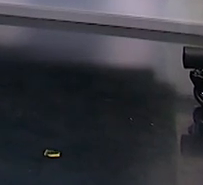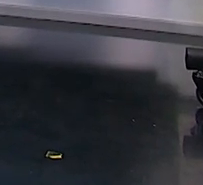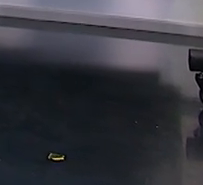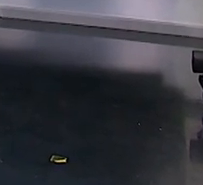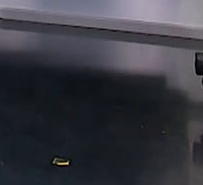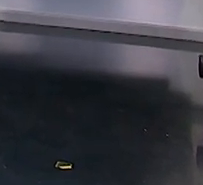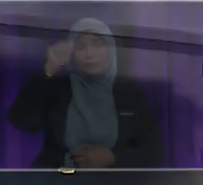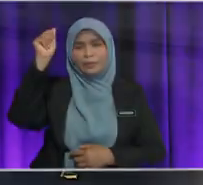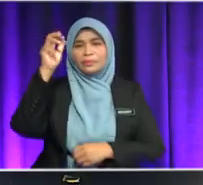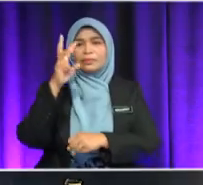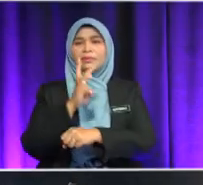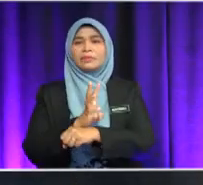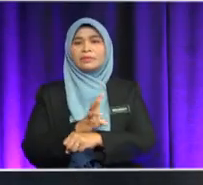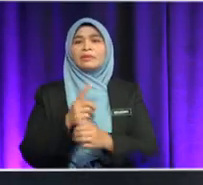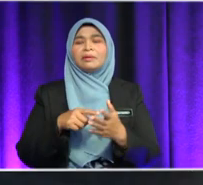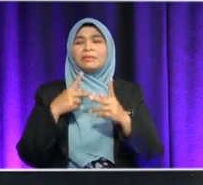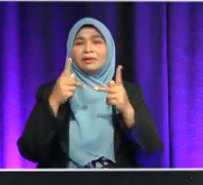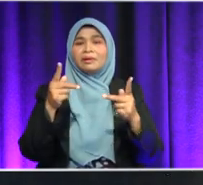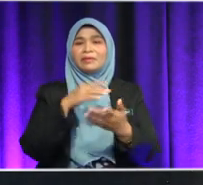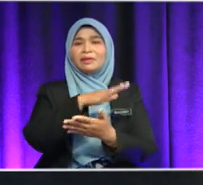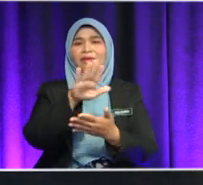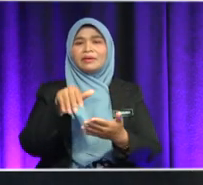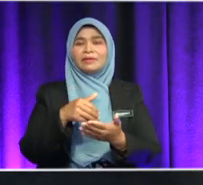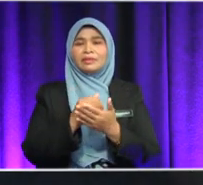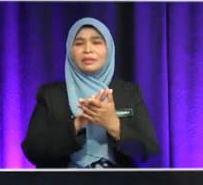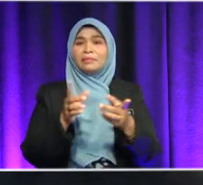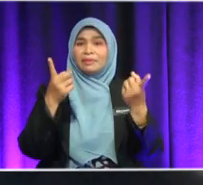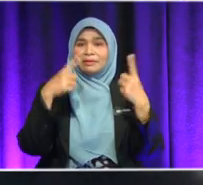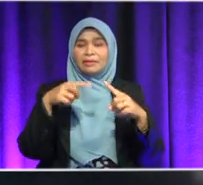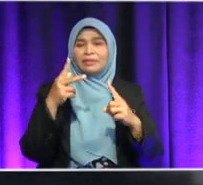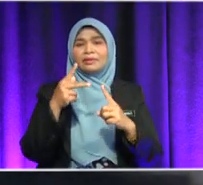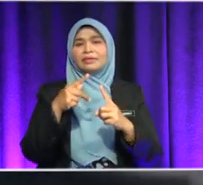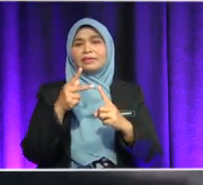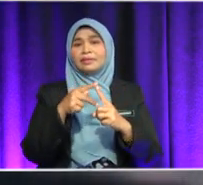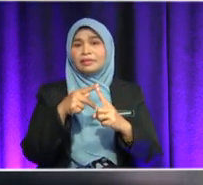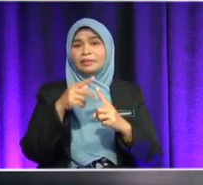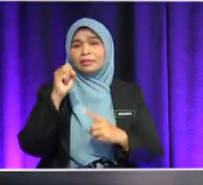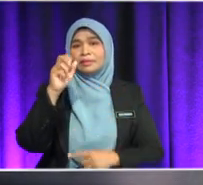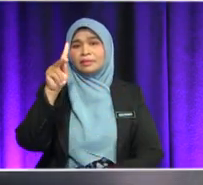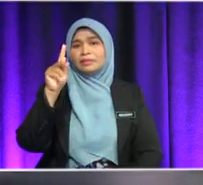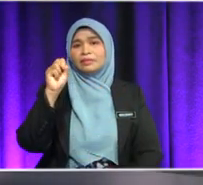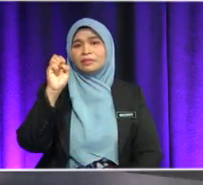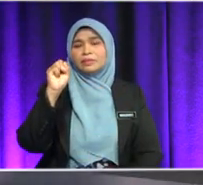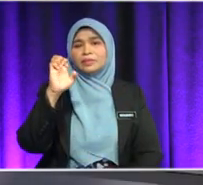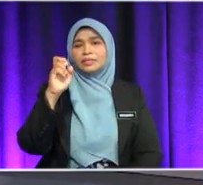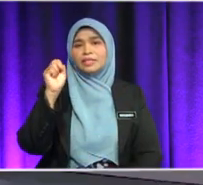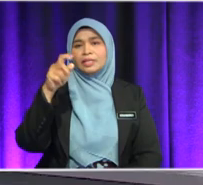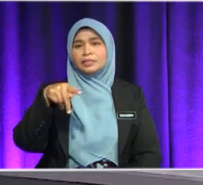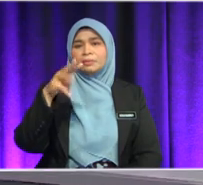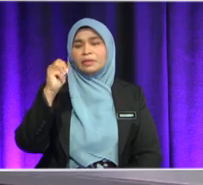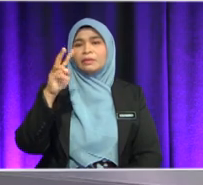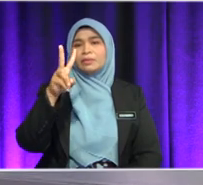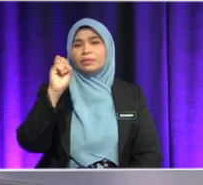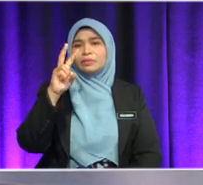Assalamualaikum apa kabar semua selamat datang kesukses SPM 2022 bersama